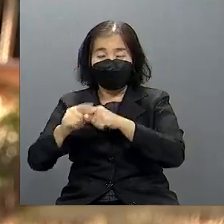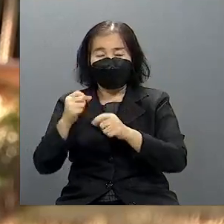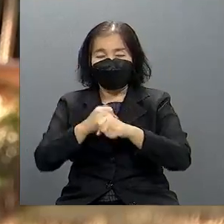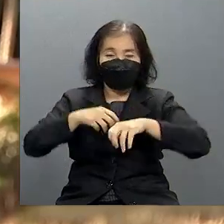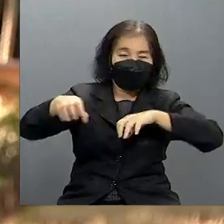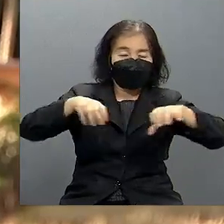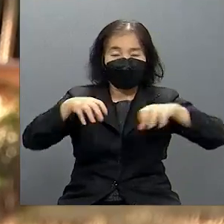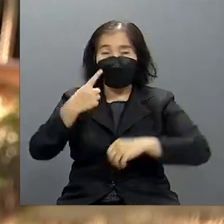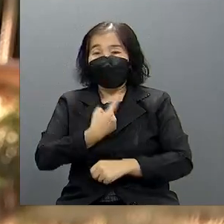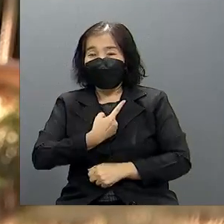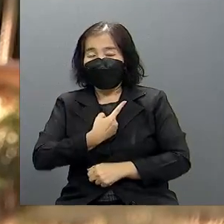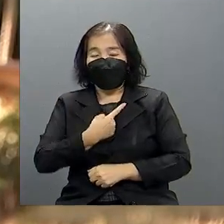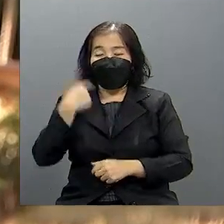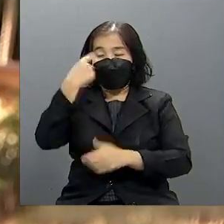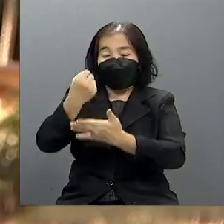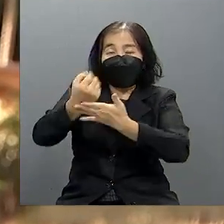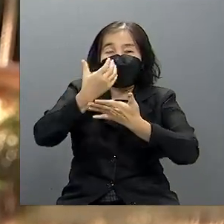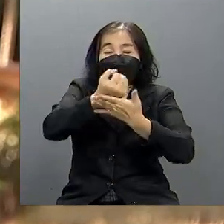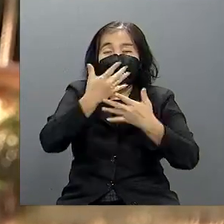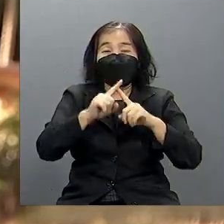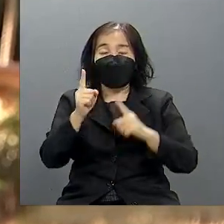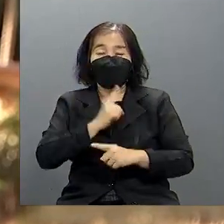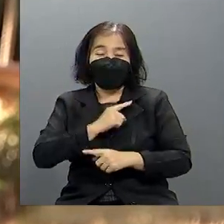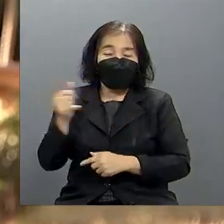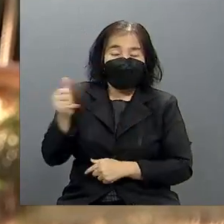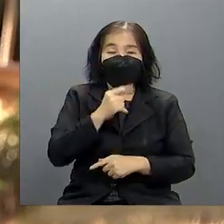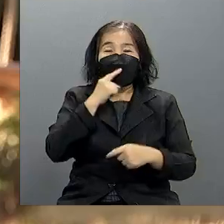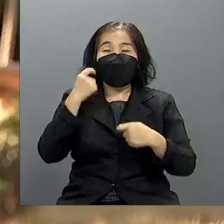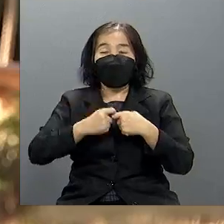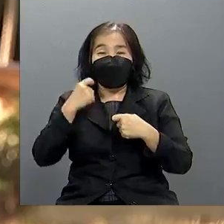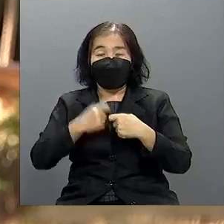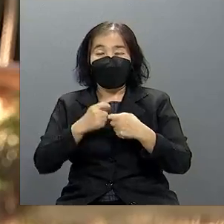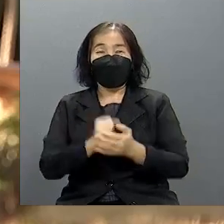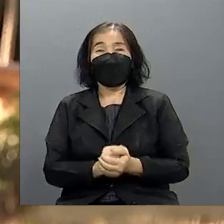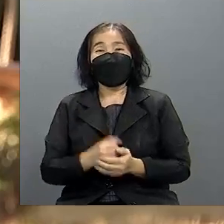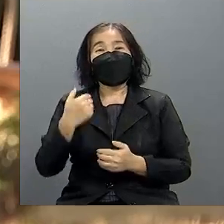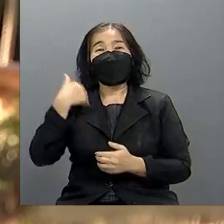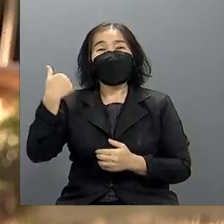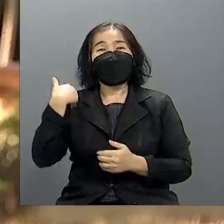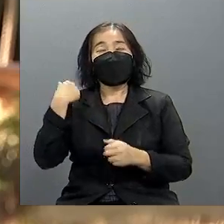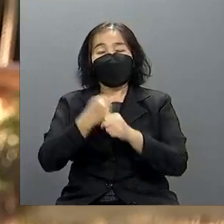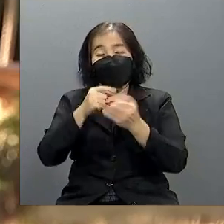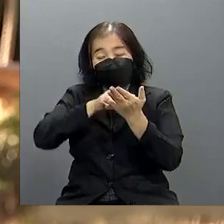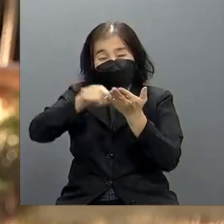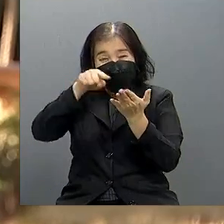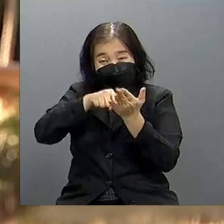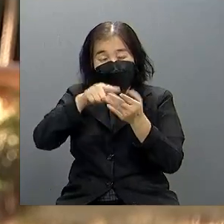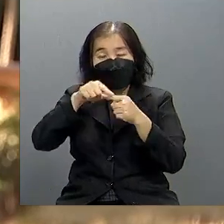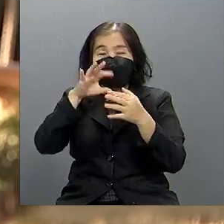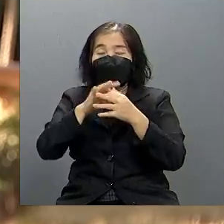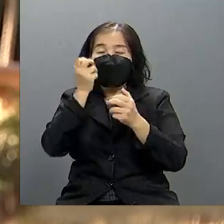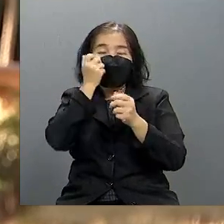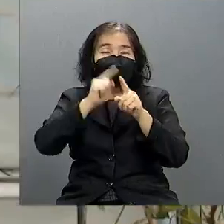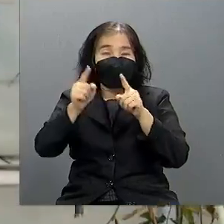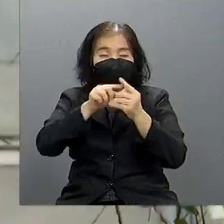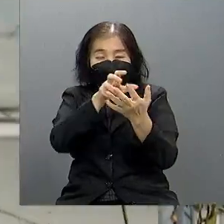ายเวลามันเดินคนเดียวมันจะเดินลำบากคราวนี้เราก็จะดึงพวกอย่างสมาร์ทเนี่ยที่มีองค์ความรู้ด้านต่างๆเนี่ยมาจอยกัน